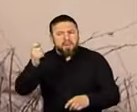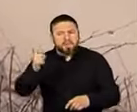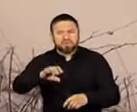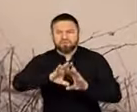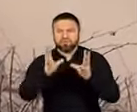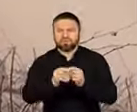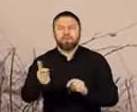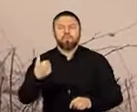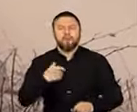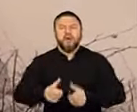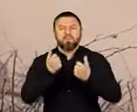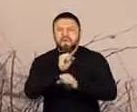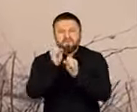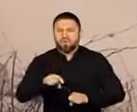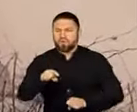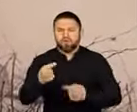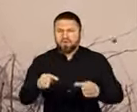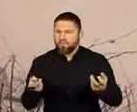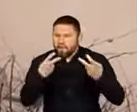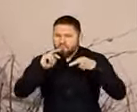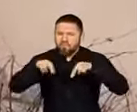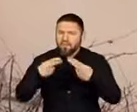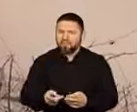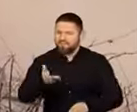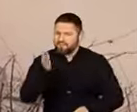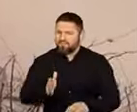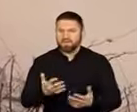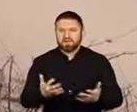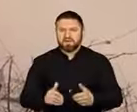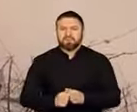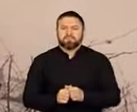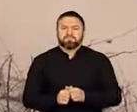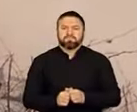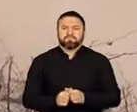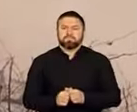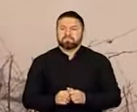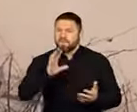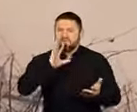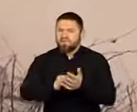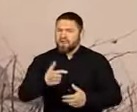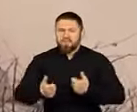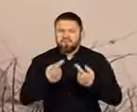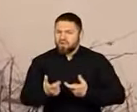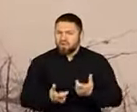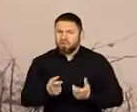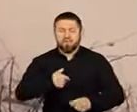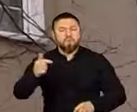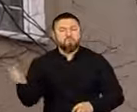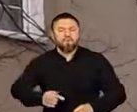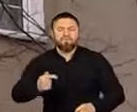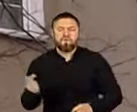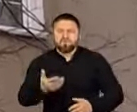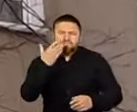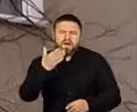co było, żeby nigdy w życiu się coś takiego nie mogło powtórzyć. Powinniśmy bardzo,